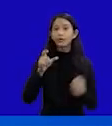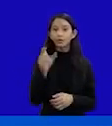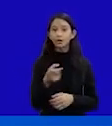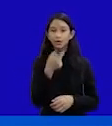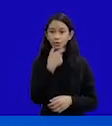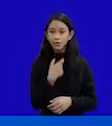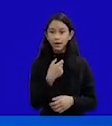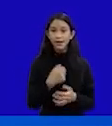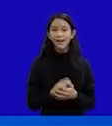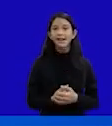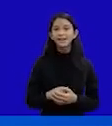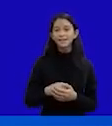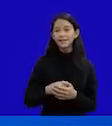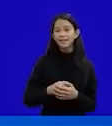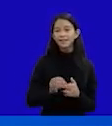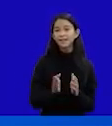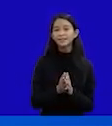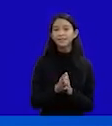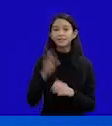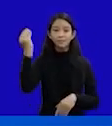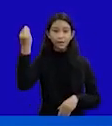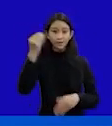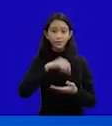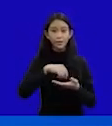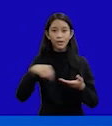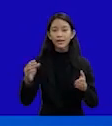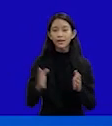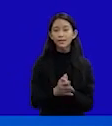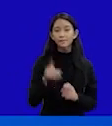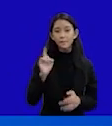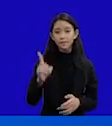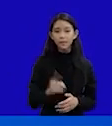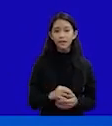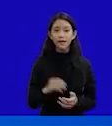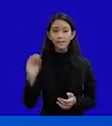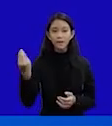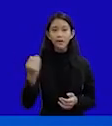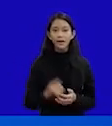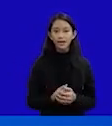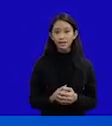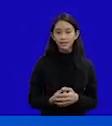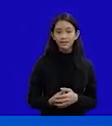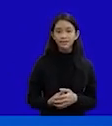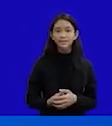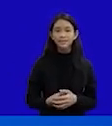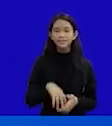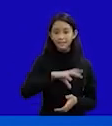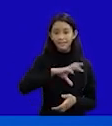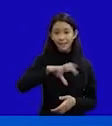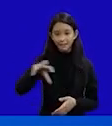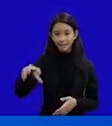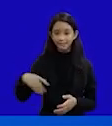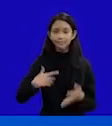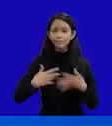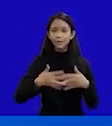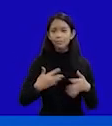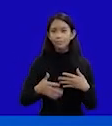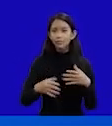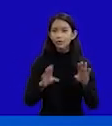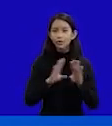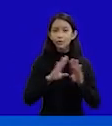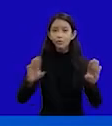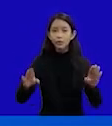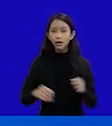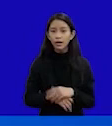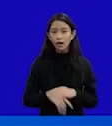komite orang tua tujuan kepala sekolah dan tentunya kepala daerah kalaupun sekolahnya dibuka